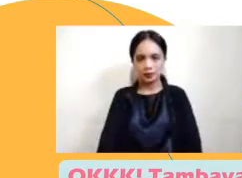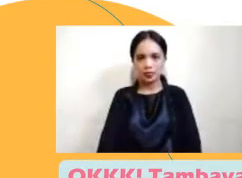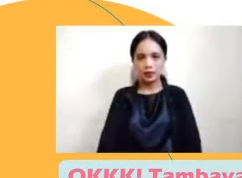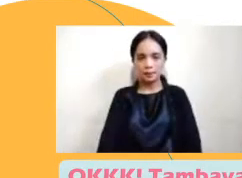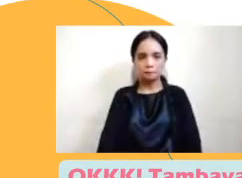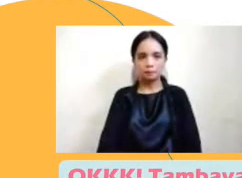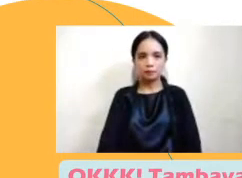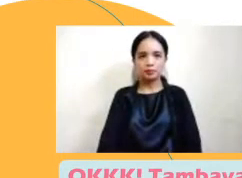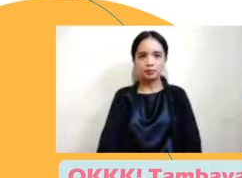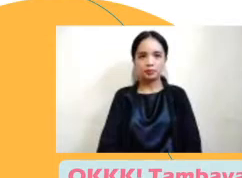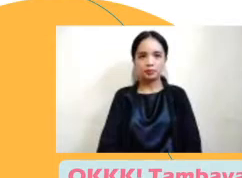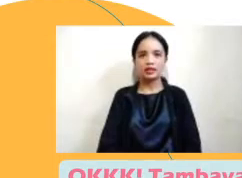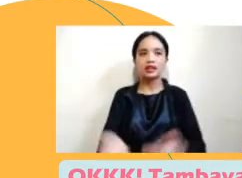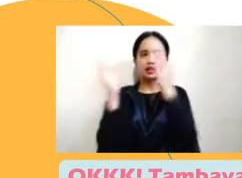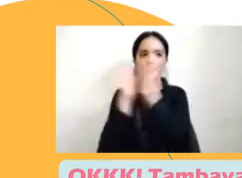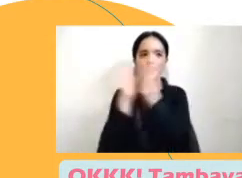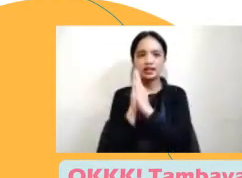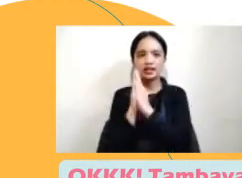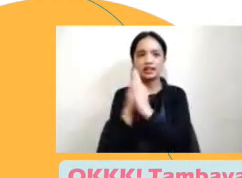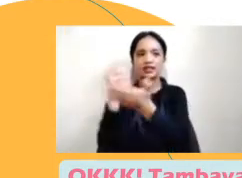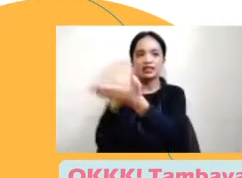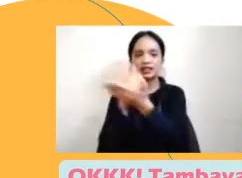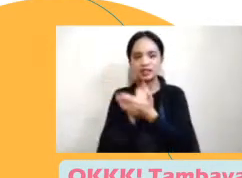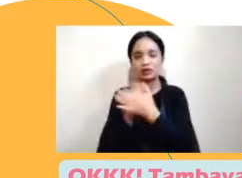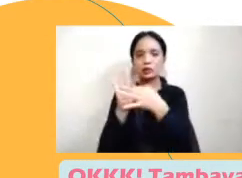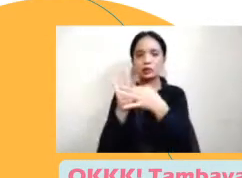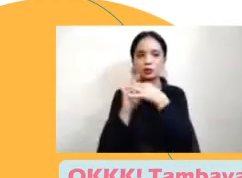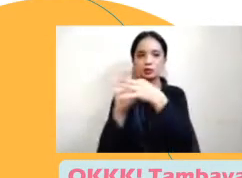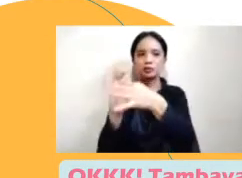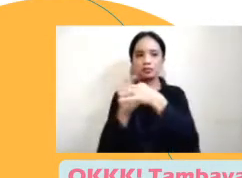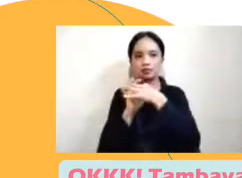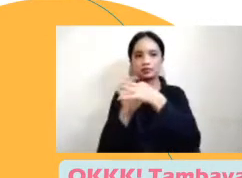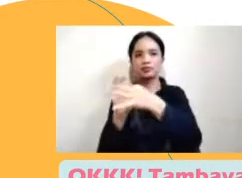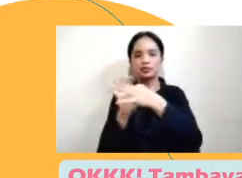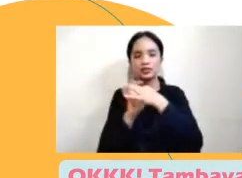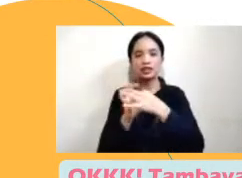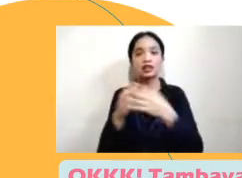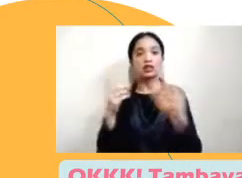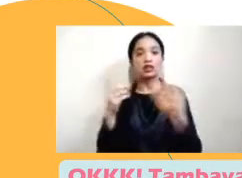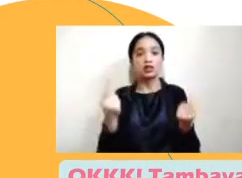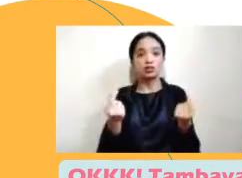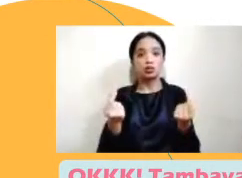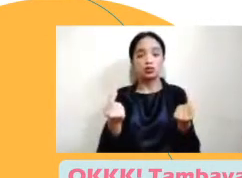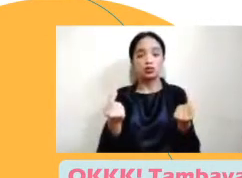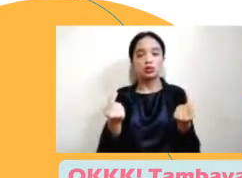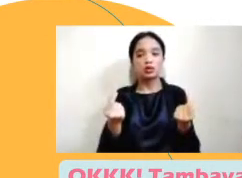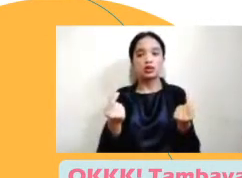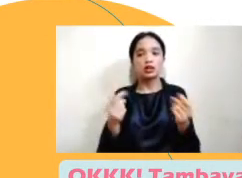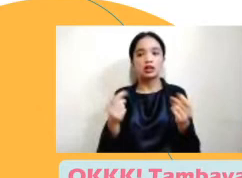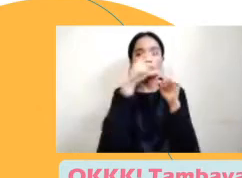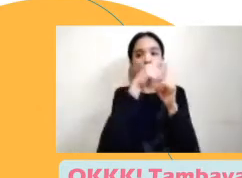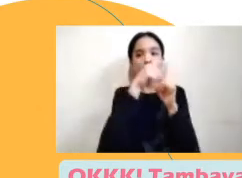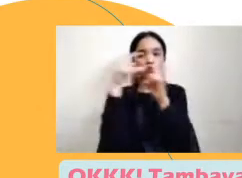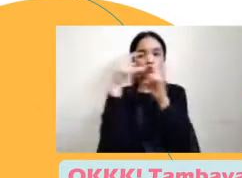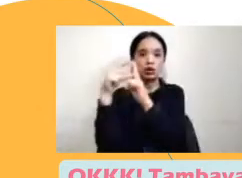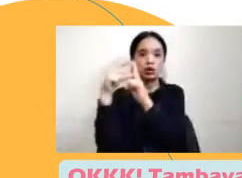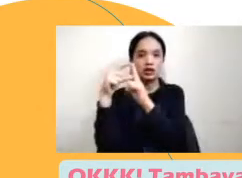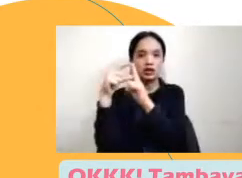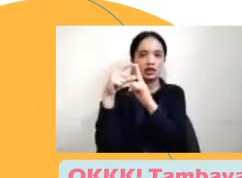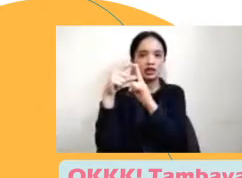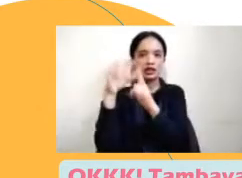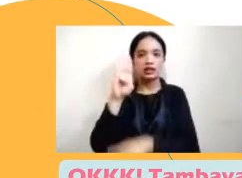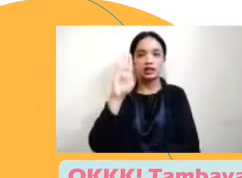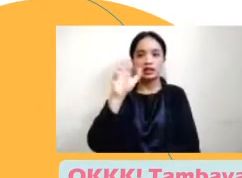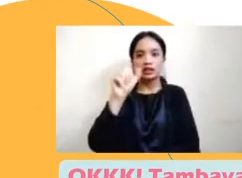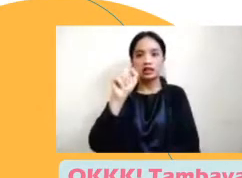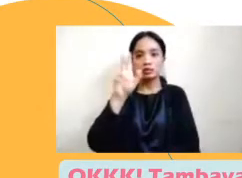pahingi ako ng tulong na inyo, cooperation ninyo. Maggagawa tayo, bubuo tayo ng word bank. Bangko ng